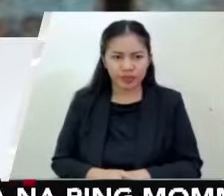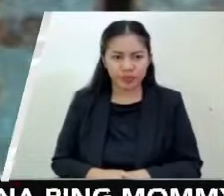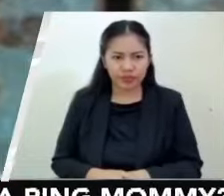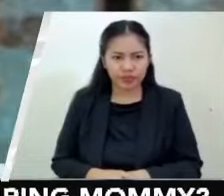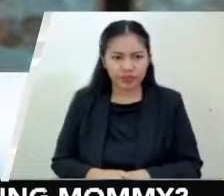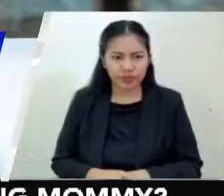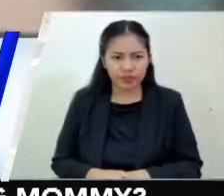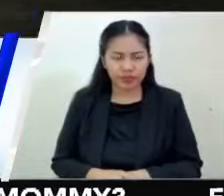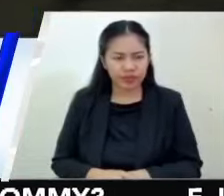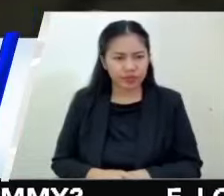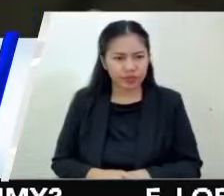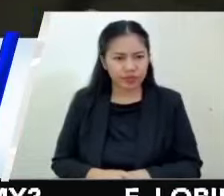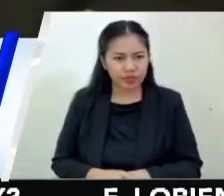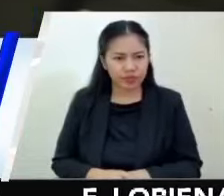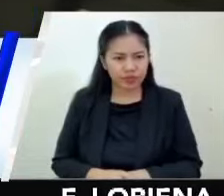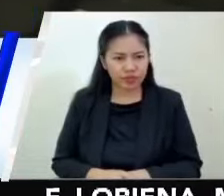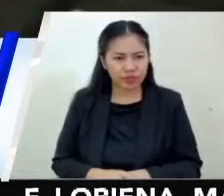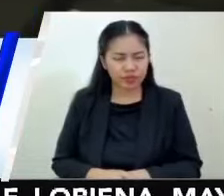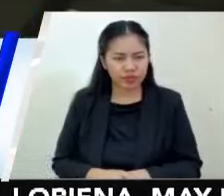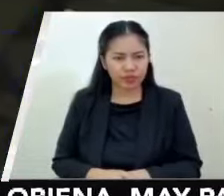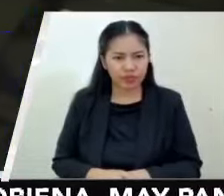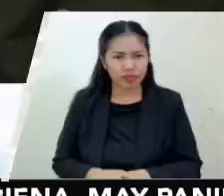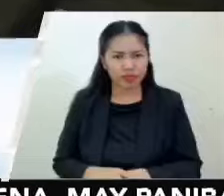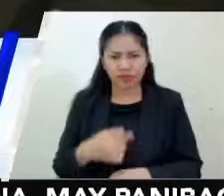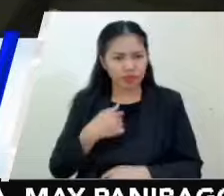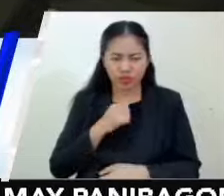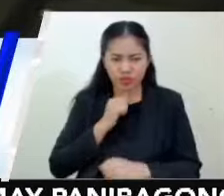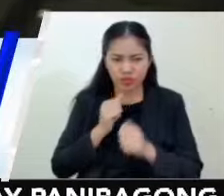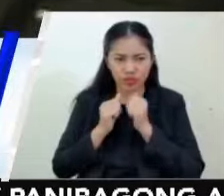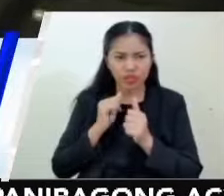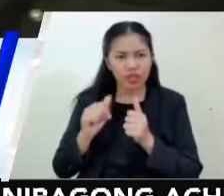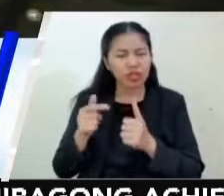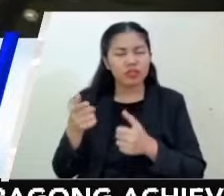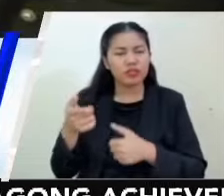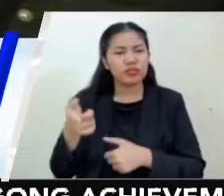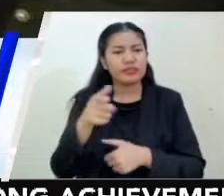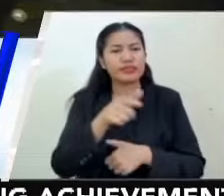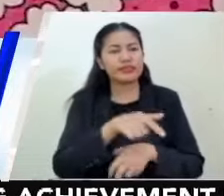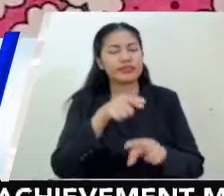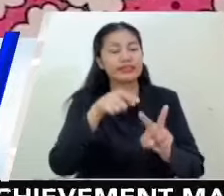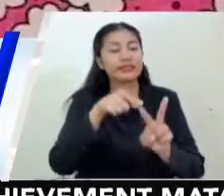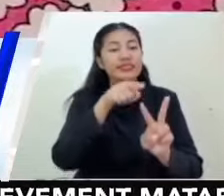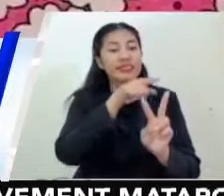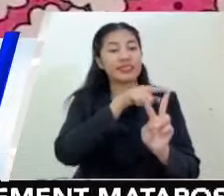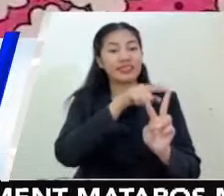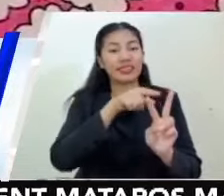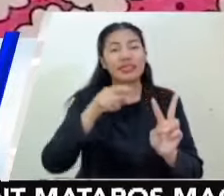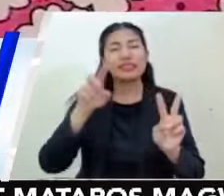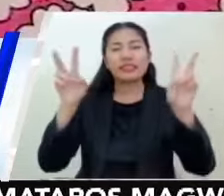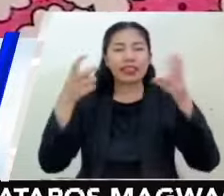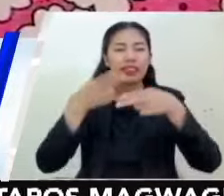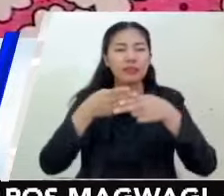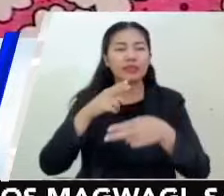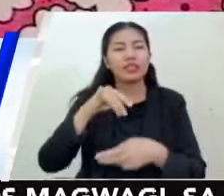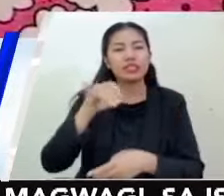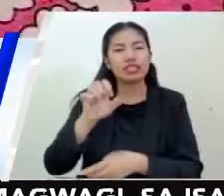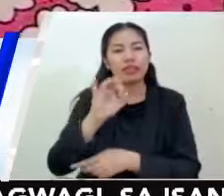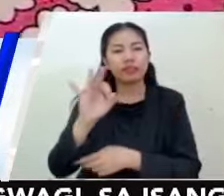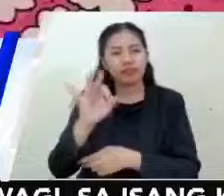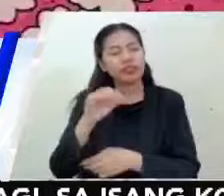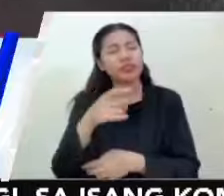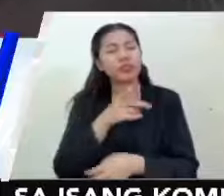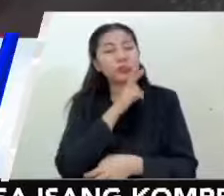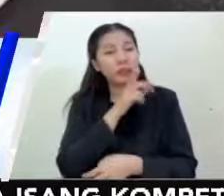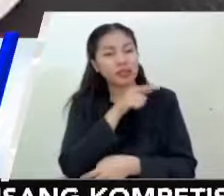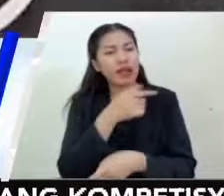Sa asawa ko po. Sa parehong lugar, na-arresto rin ng mga polisi alias Jeff na may bitbit din na hinihinalan droga nagkakahalaga na 170,000